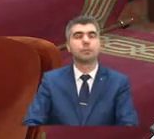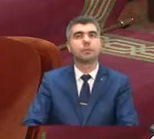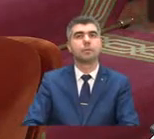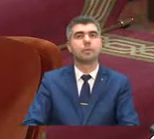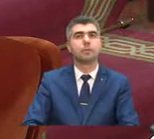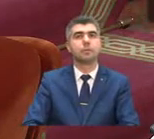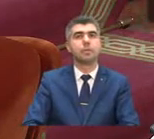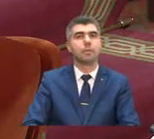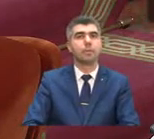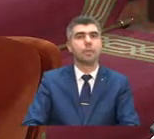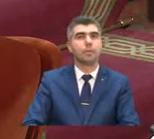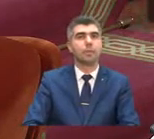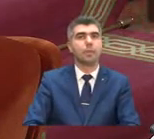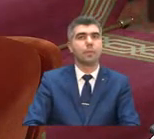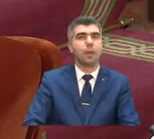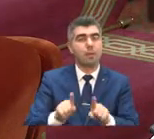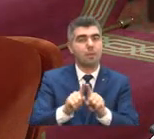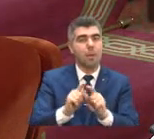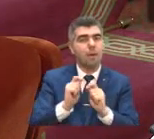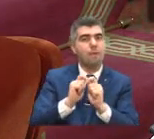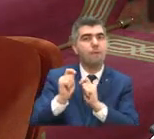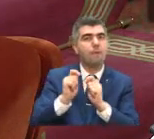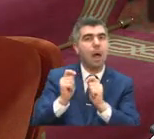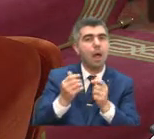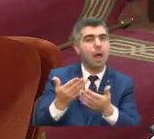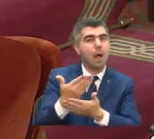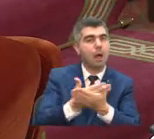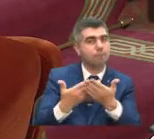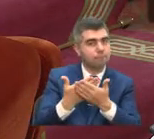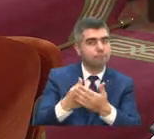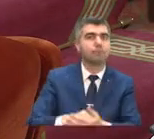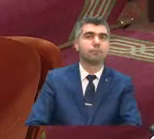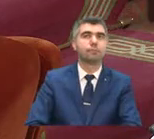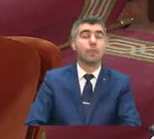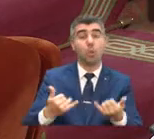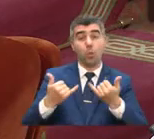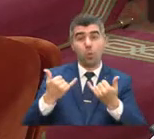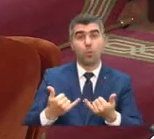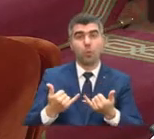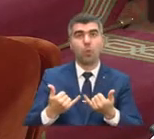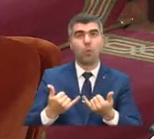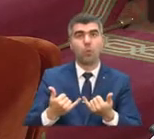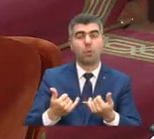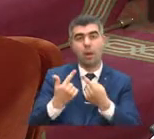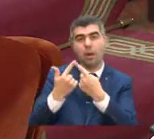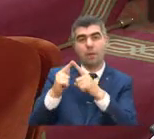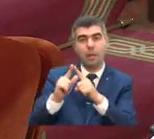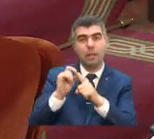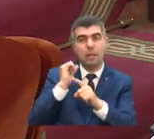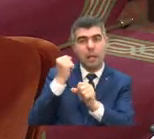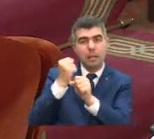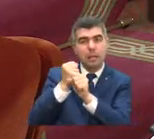اللي خصنا نتفاهموا عليه. اليوم هذا الورش عنده ثلاثة الأهداف.